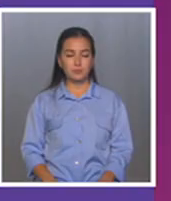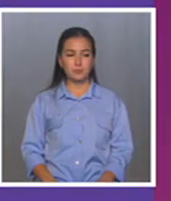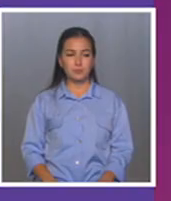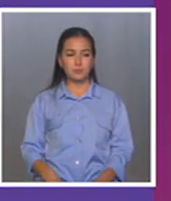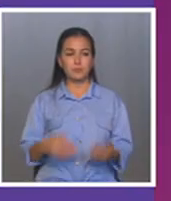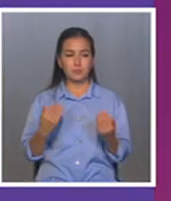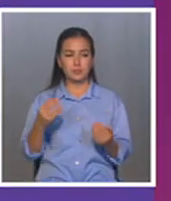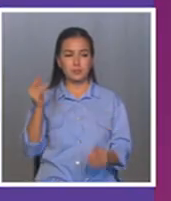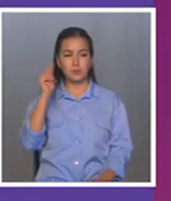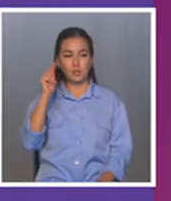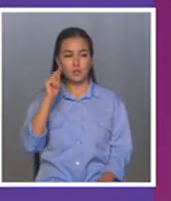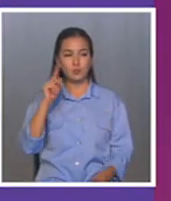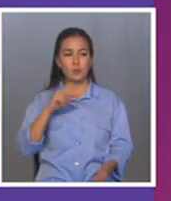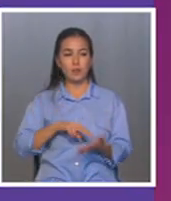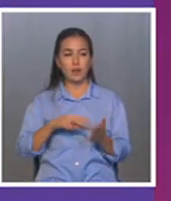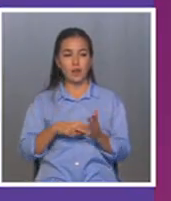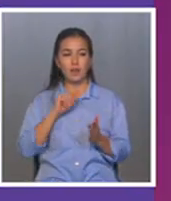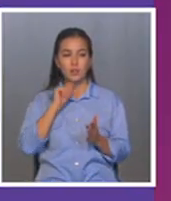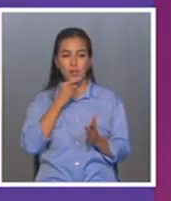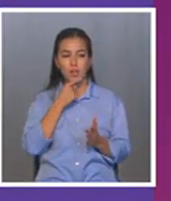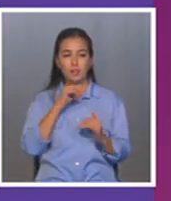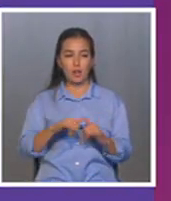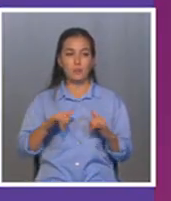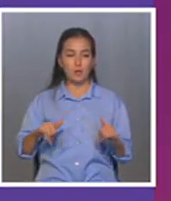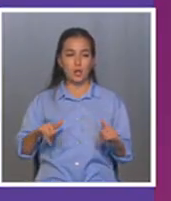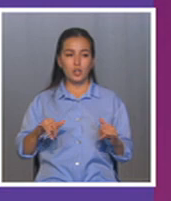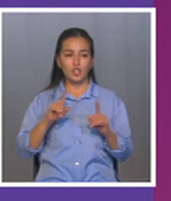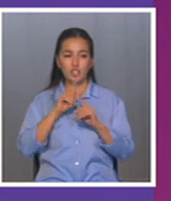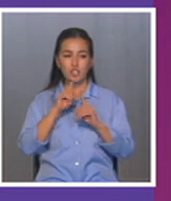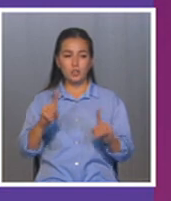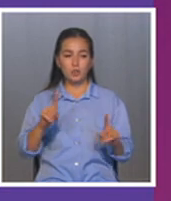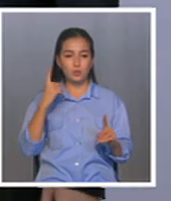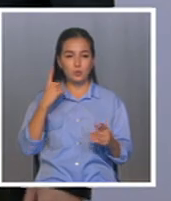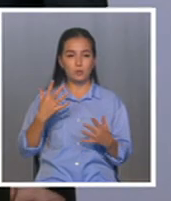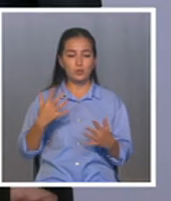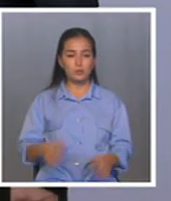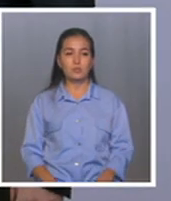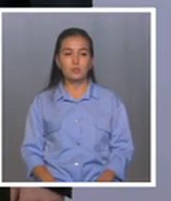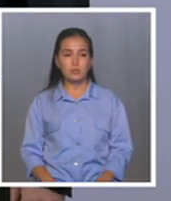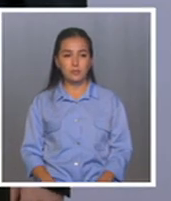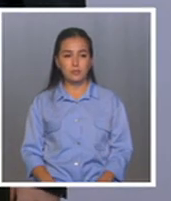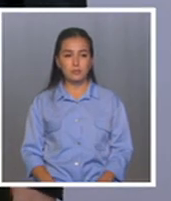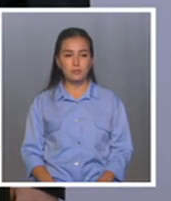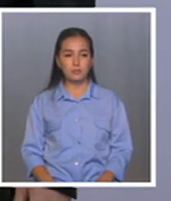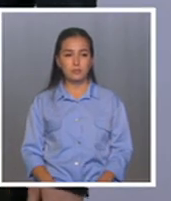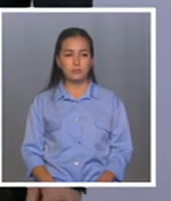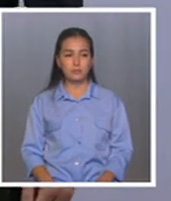Бүгінгі сабақта жоспарлы экономиканың даму ерекшеліктерін түсінетін боламыз.